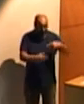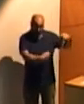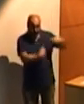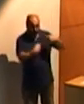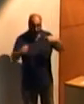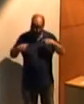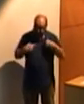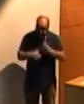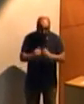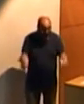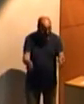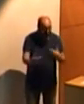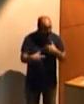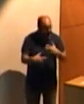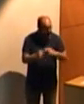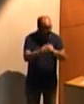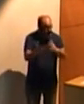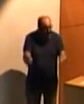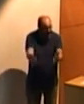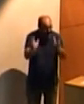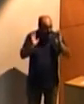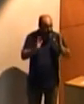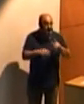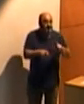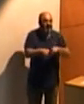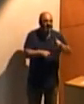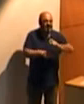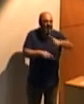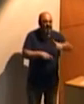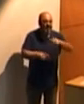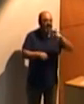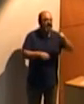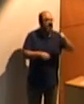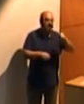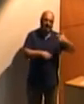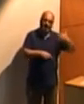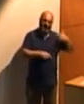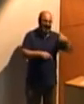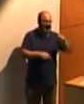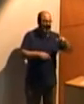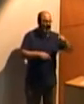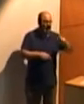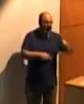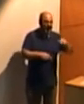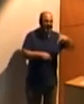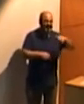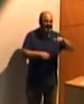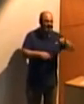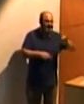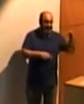à y jouer c'est la même chose que ce que va nous dire plus tard grégoire de nysse non peu plus tôt par des organismes qui nous dit bell